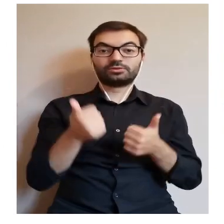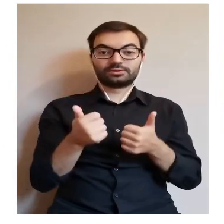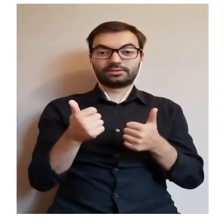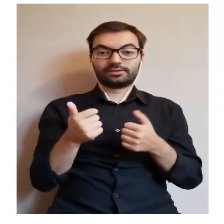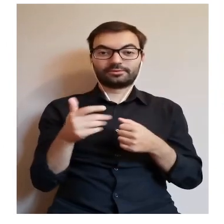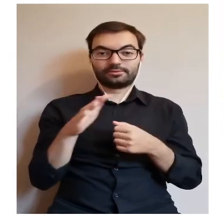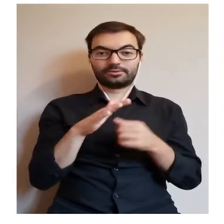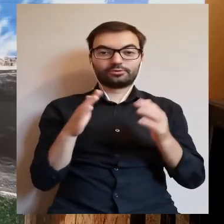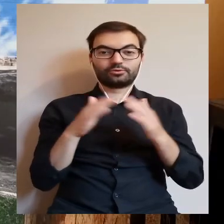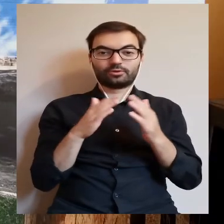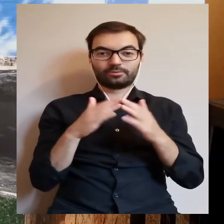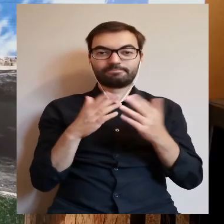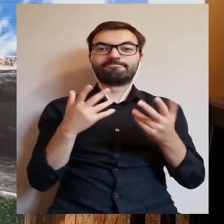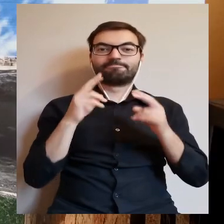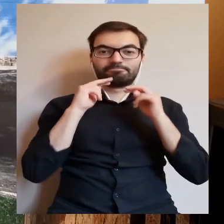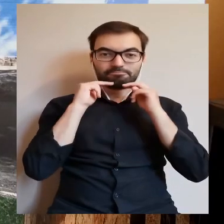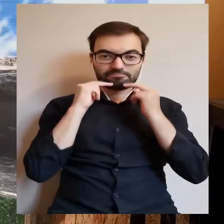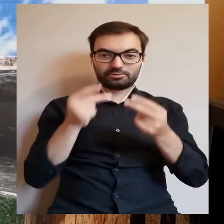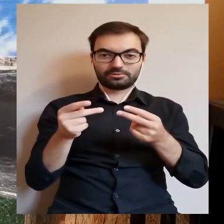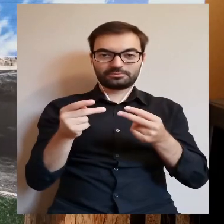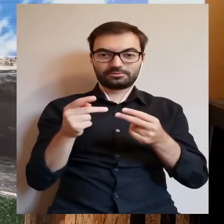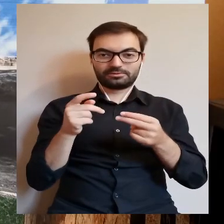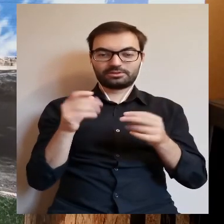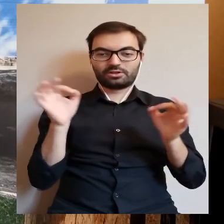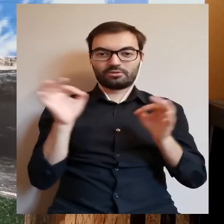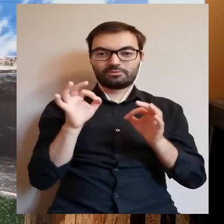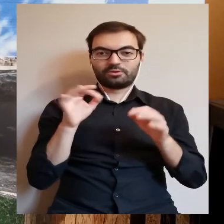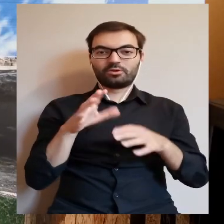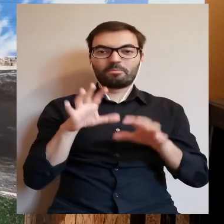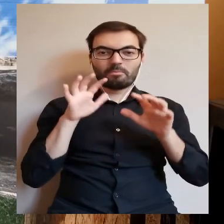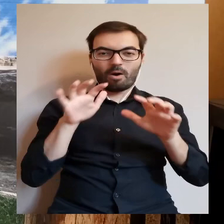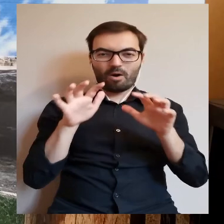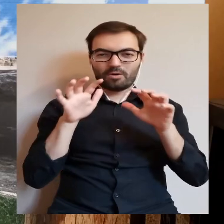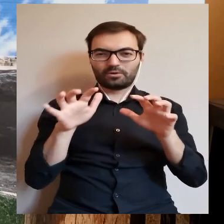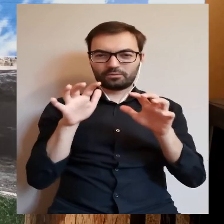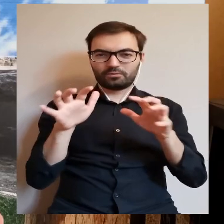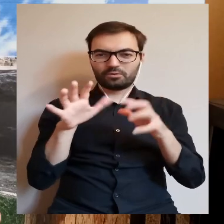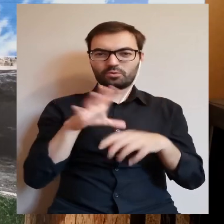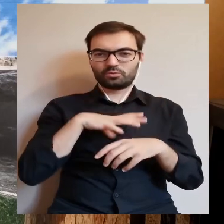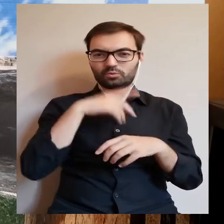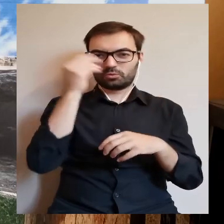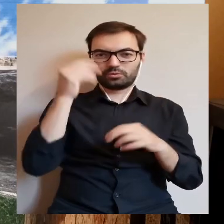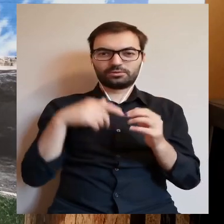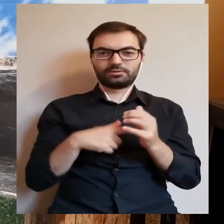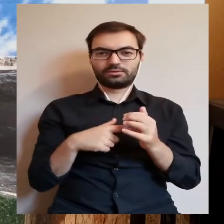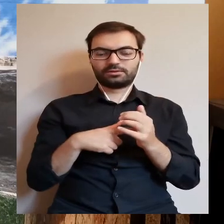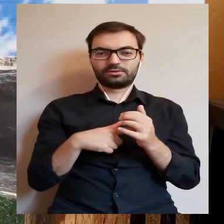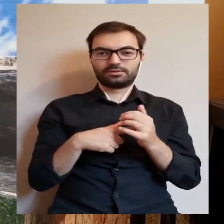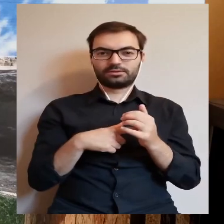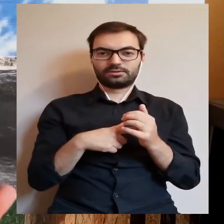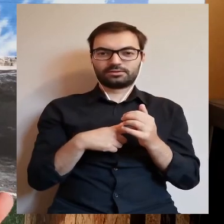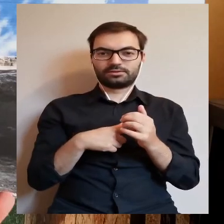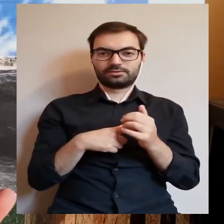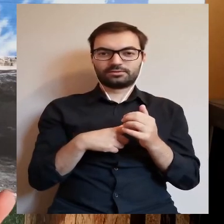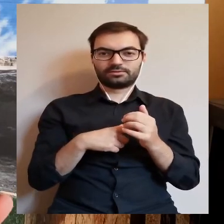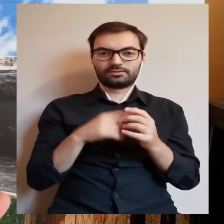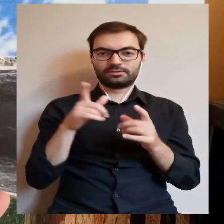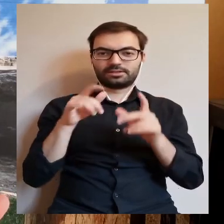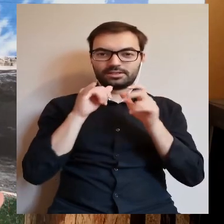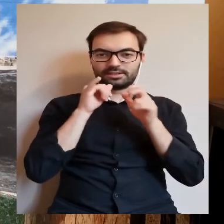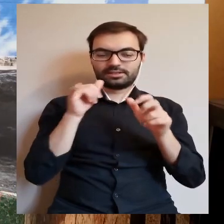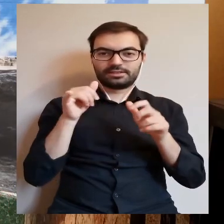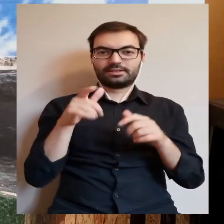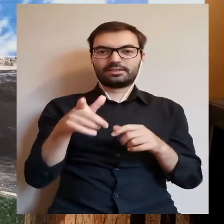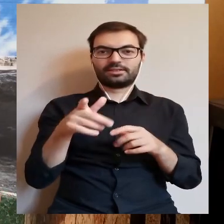się, co się dzieje w jego domostwie i powrócił tam jako straszliwy potwór, który przeklęty